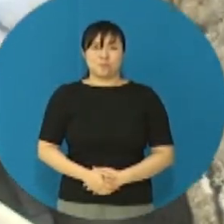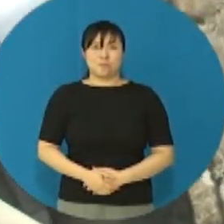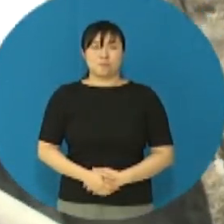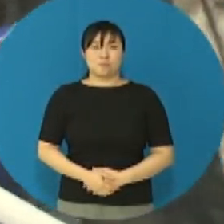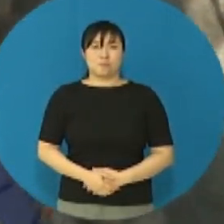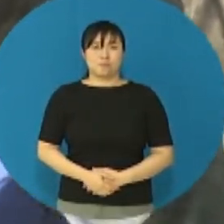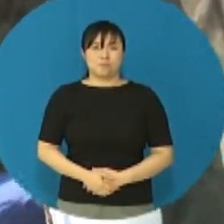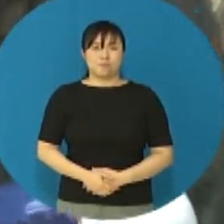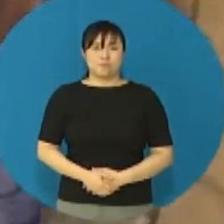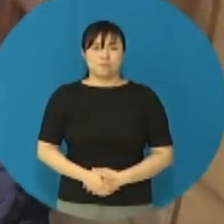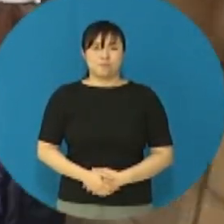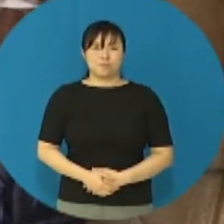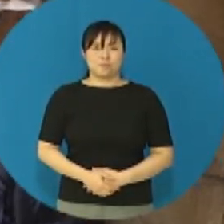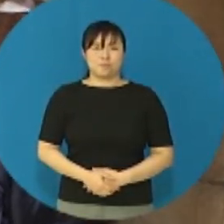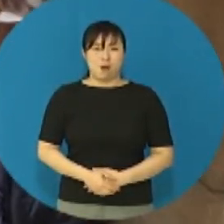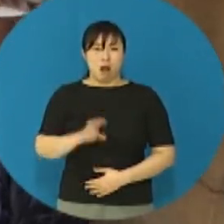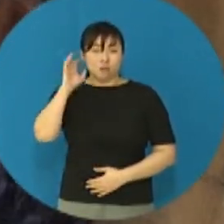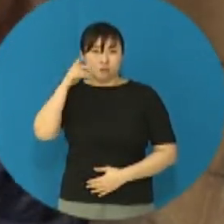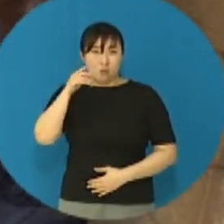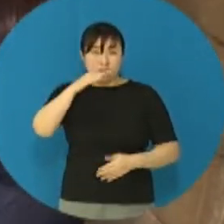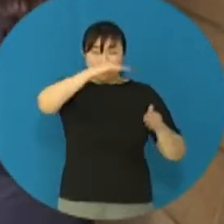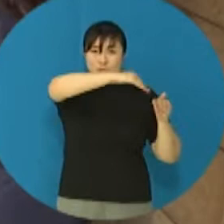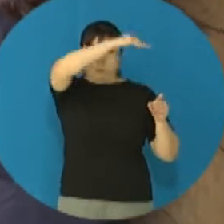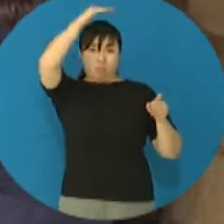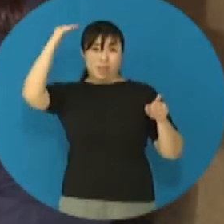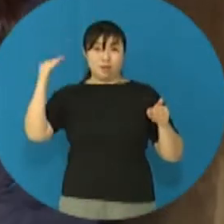すごいトンネル、